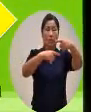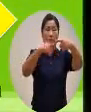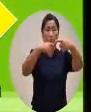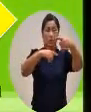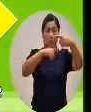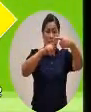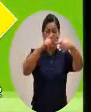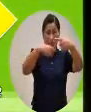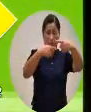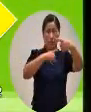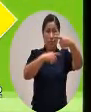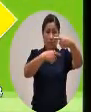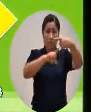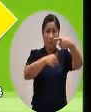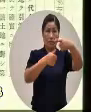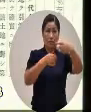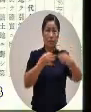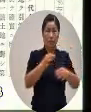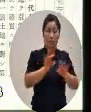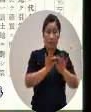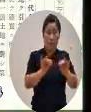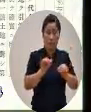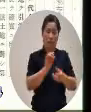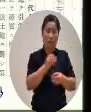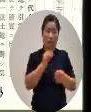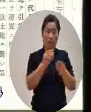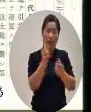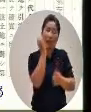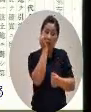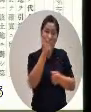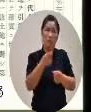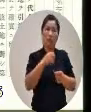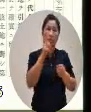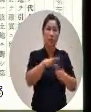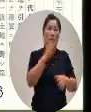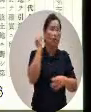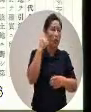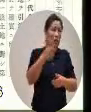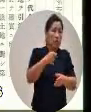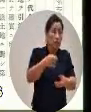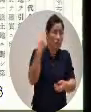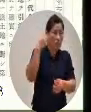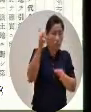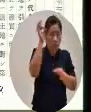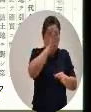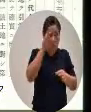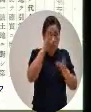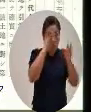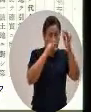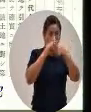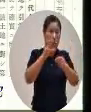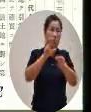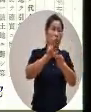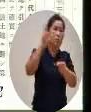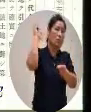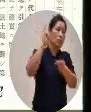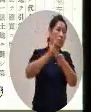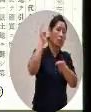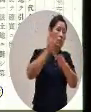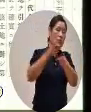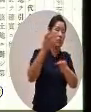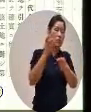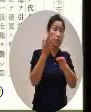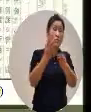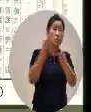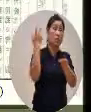我們看一下下一頁好這個是我們調出來的在七十年前的這個買賣契約書日本